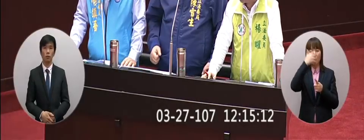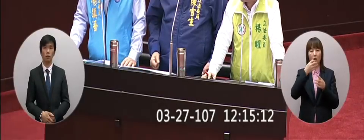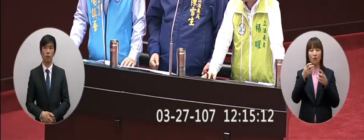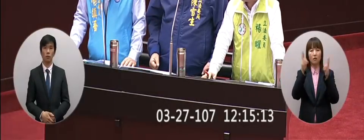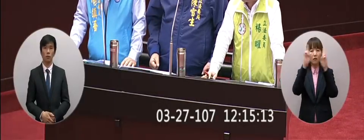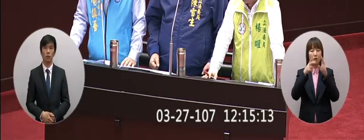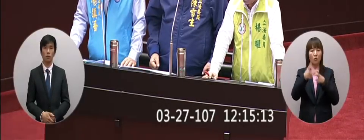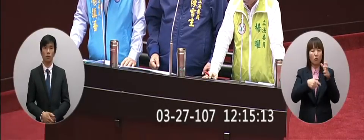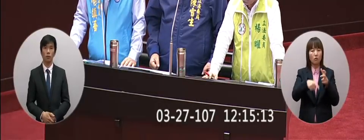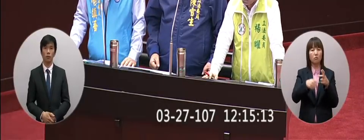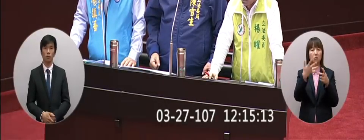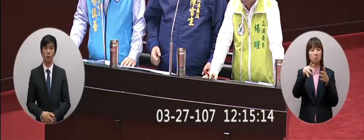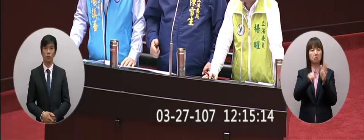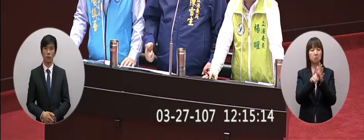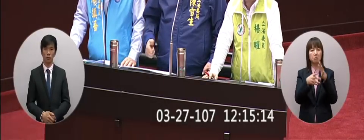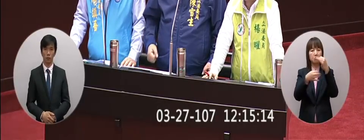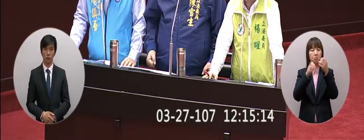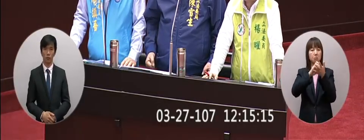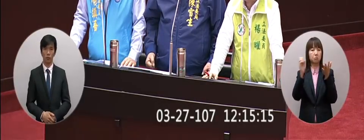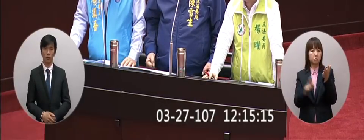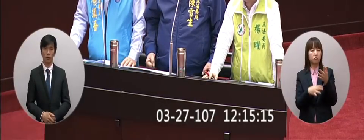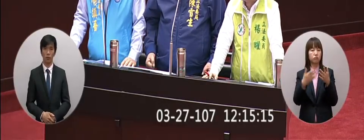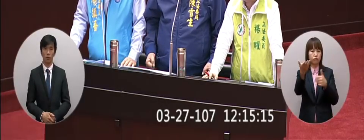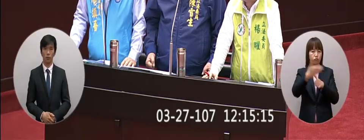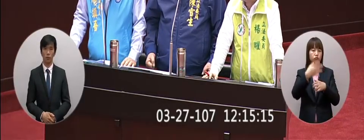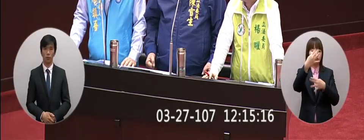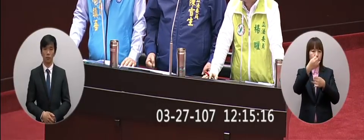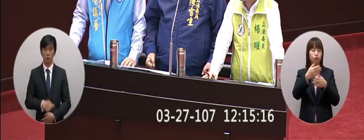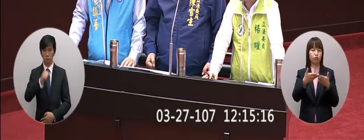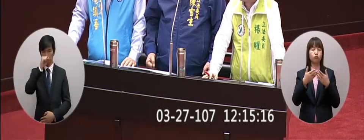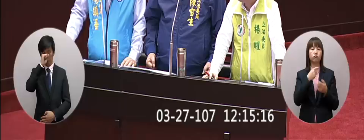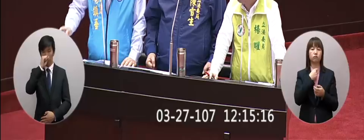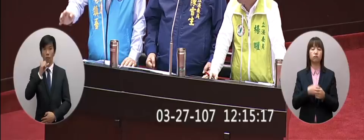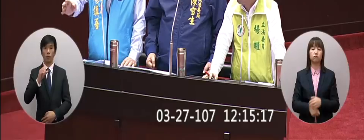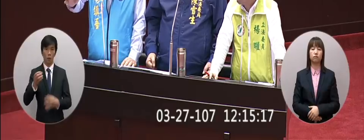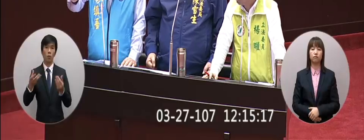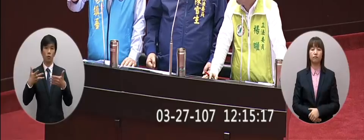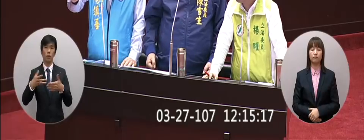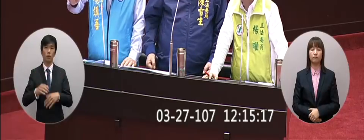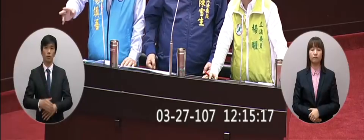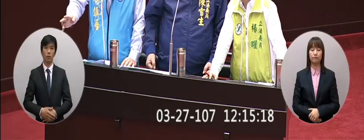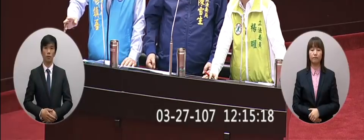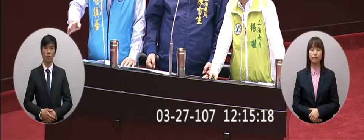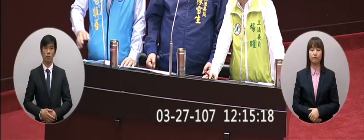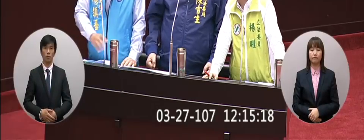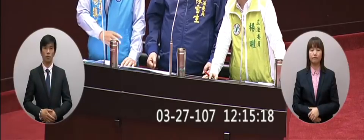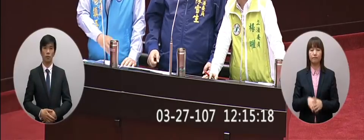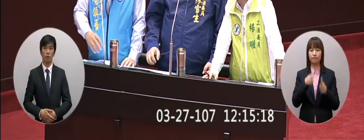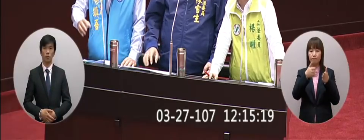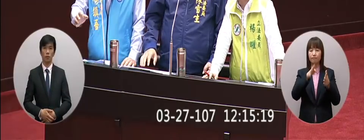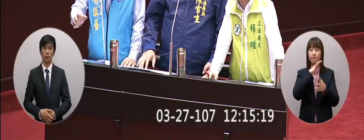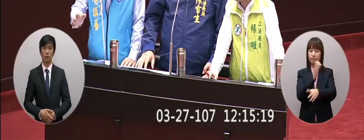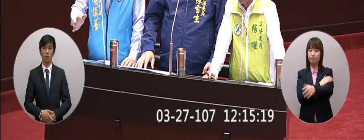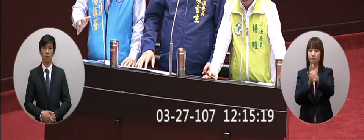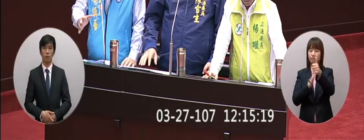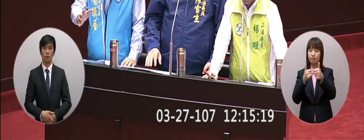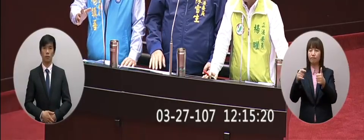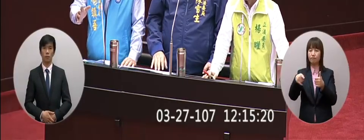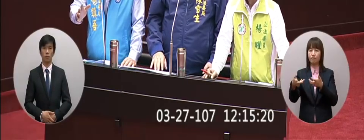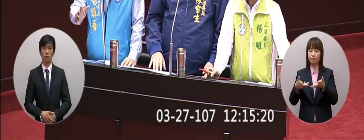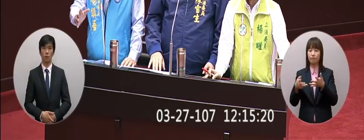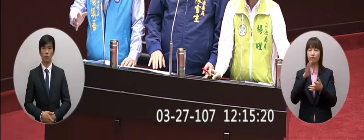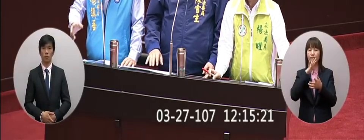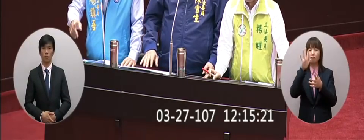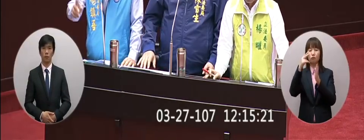电厂什么时候关闭？给我们一个时间表，好不好？ 好，没问题。 那就请部长哈，针对陈委员的部分，给他一